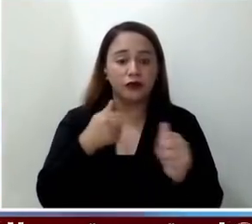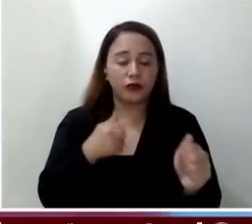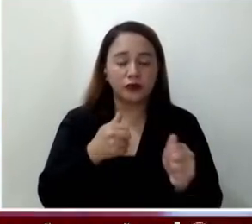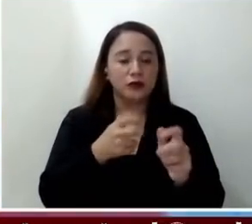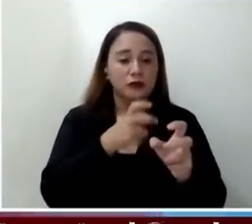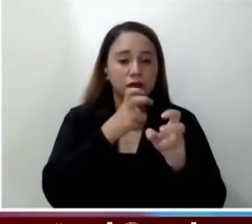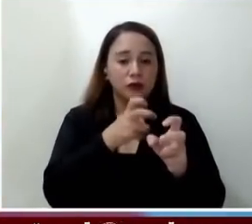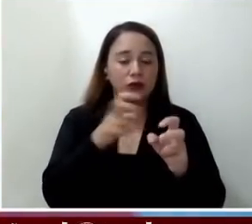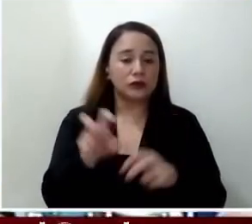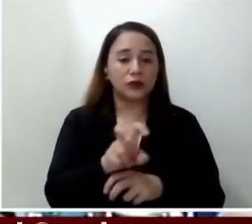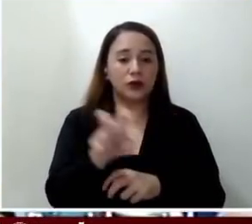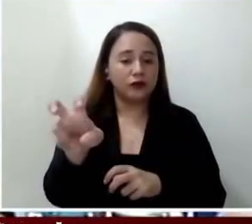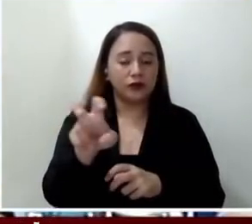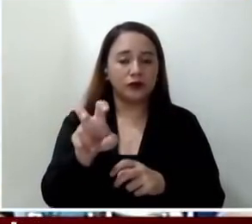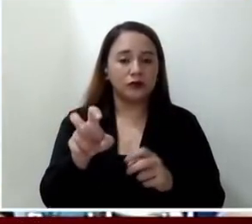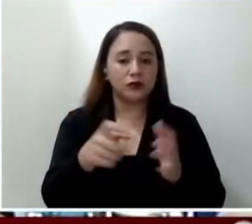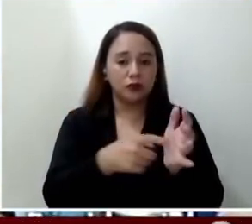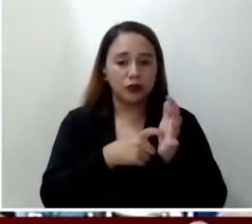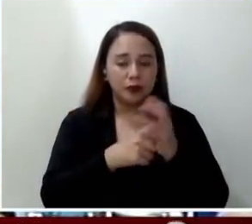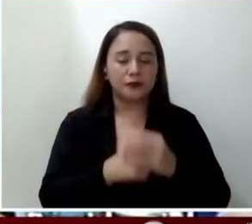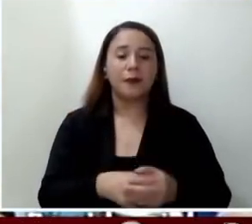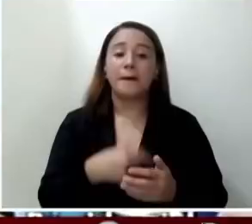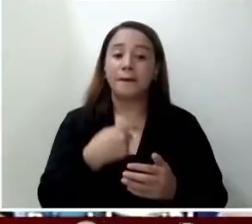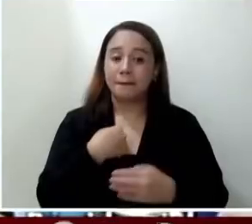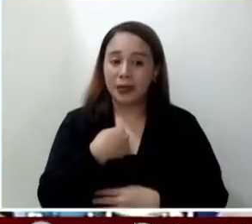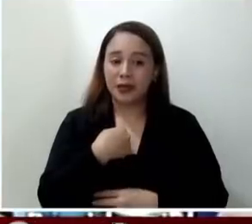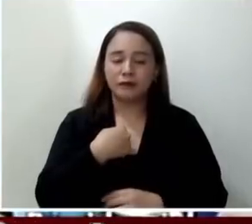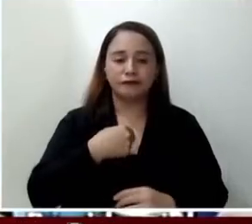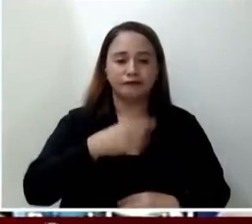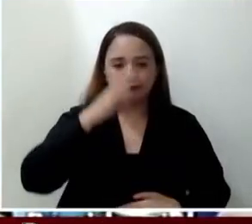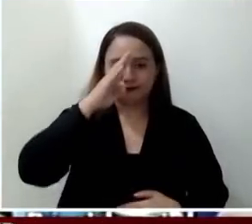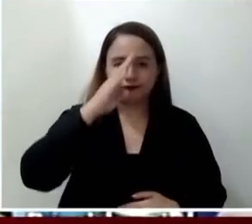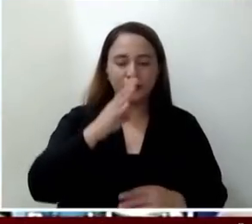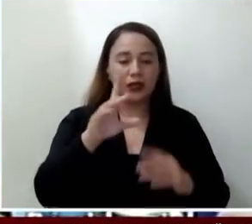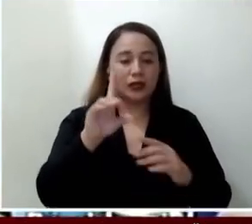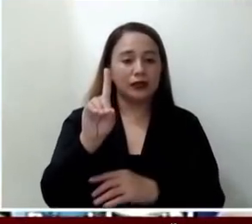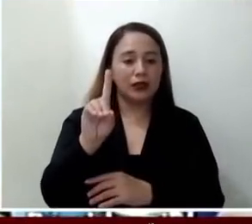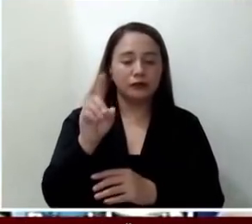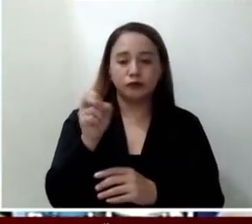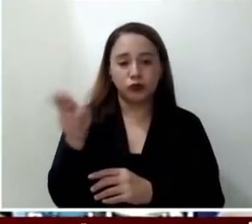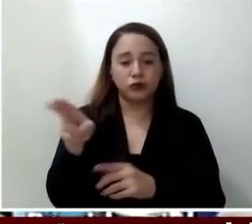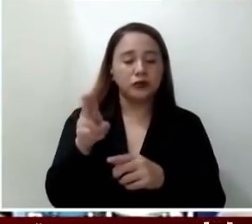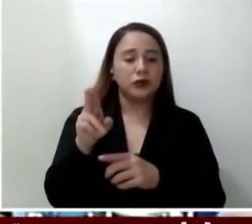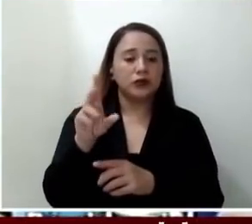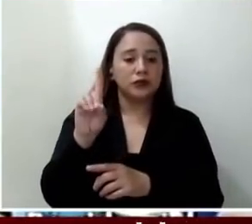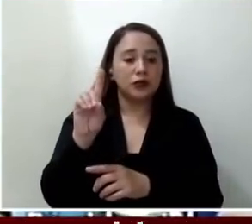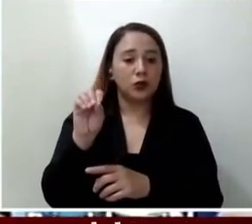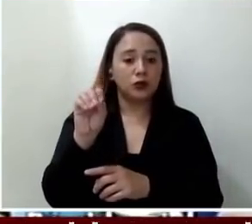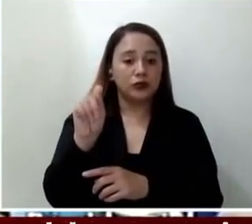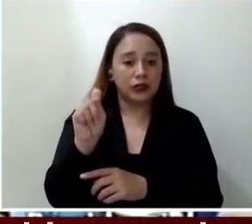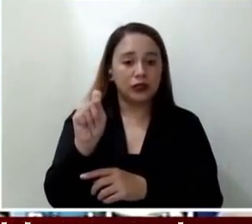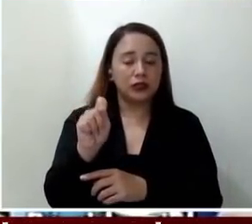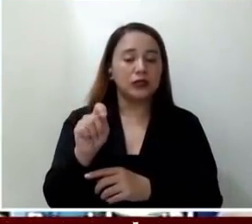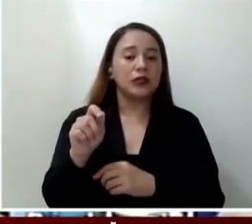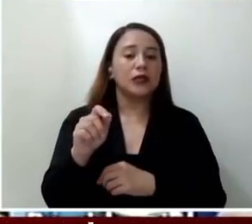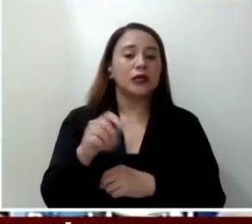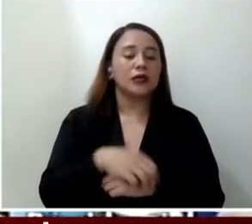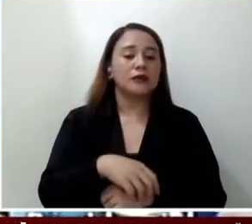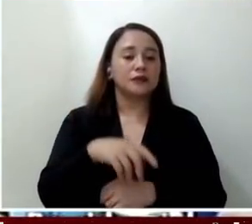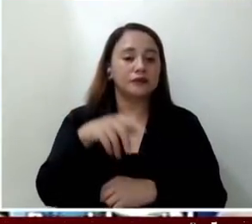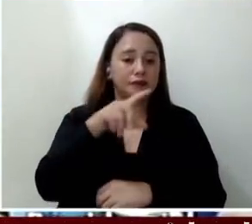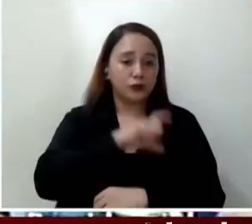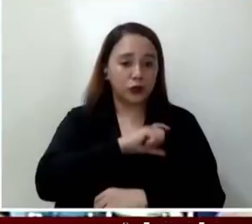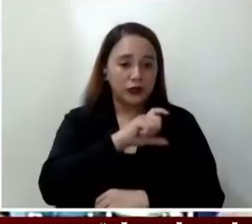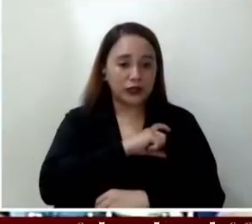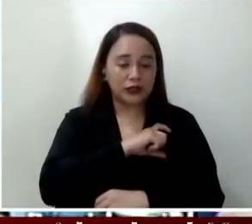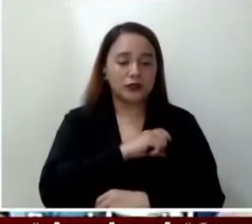na travel requirements. I am also directing the Department of Tourism, the Philippine National Police, and all